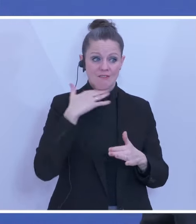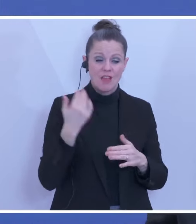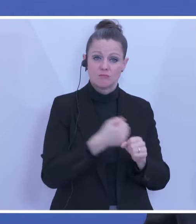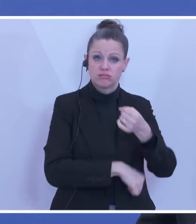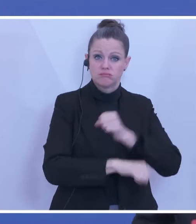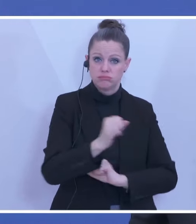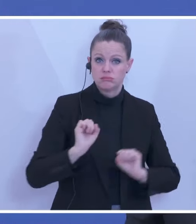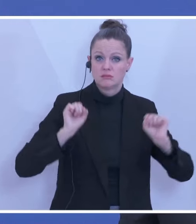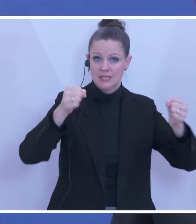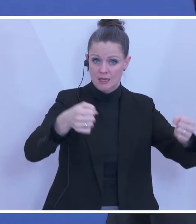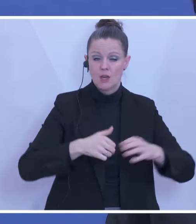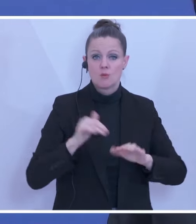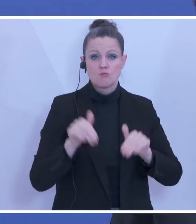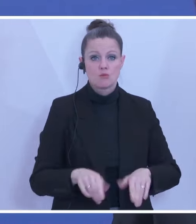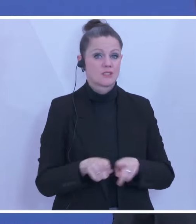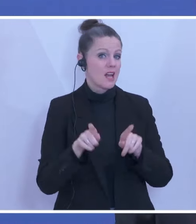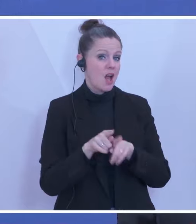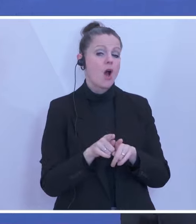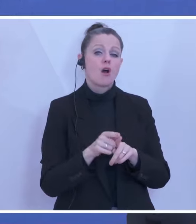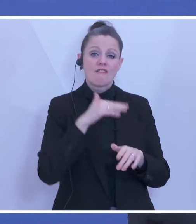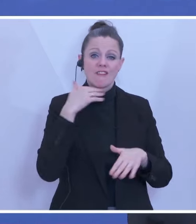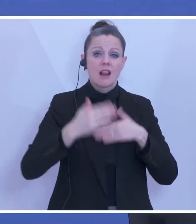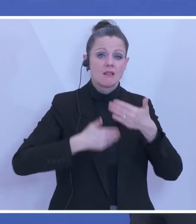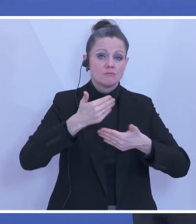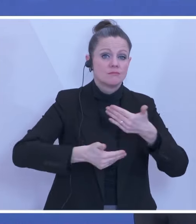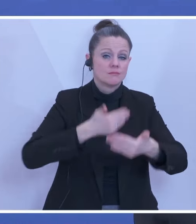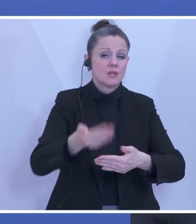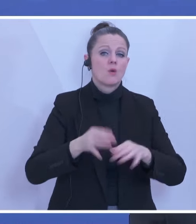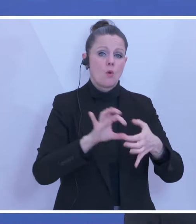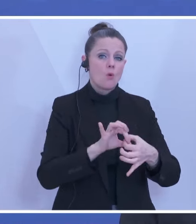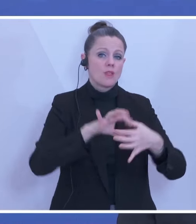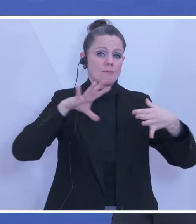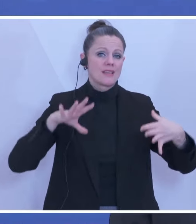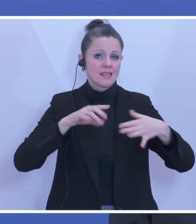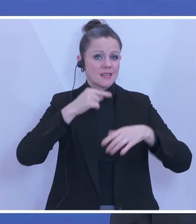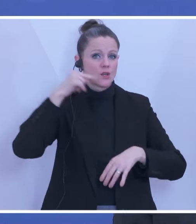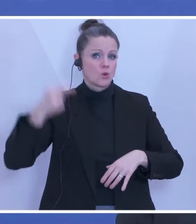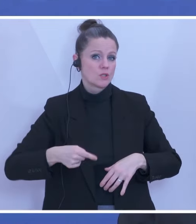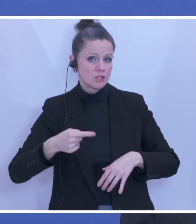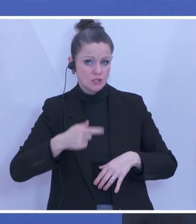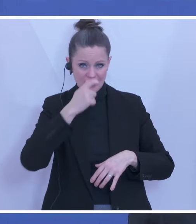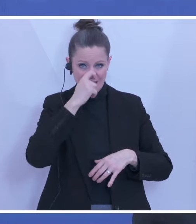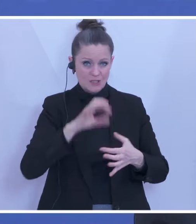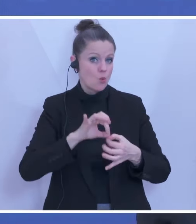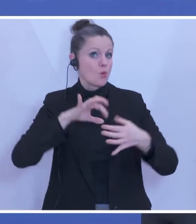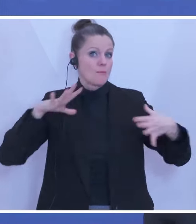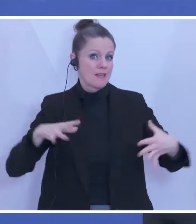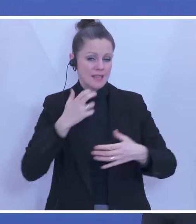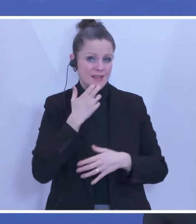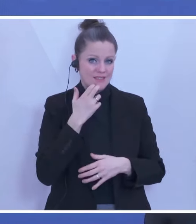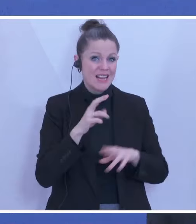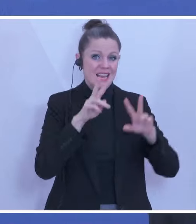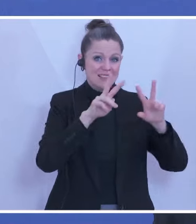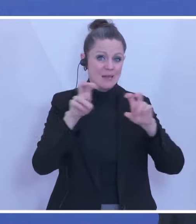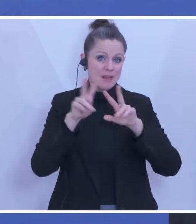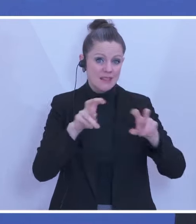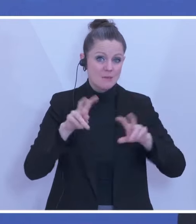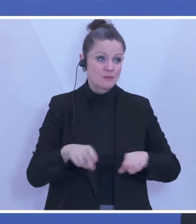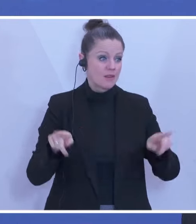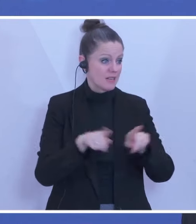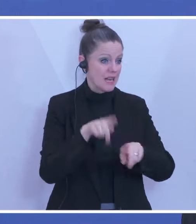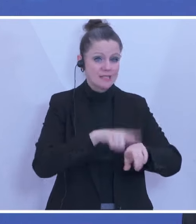dran, genauso was die, da geht auch sehr viel weiter, was die Unabhängigkeit vom russischen Gas betrifft, weil wir haben ja genau diese Themen gleichzeitig zu